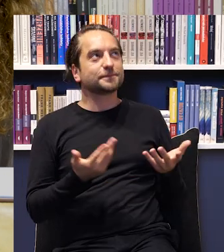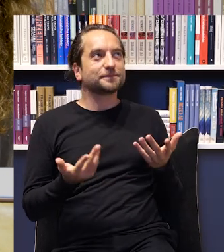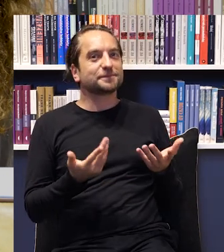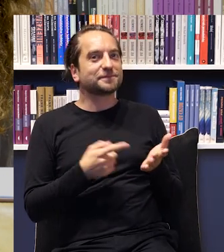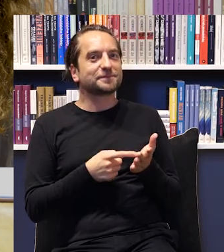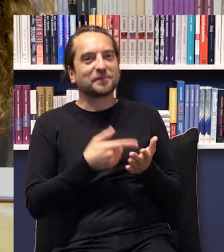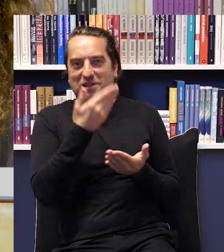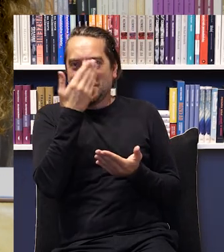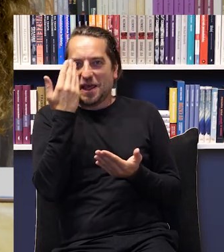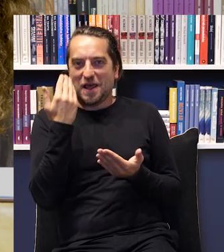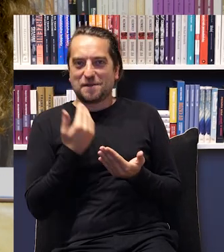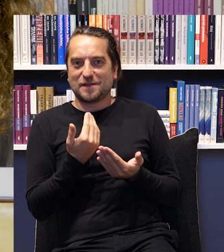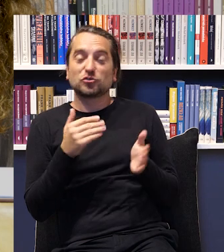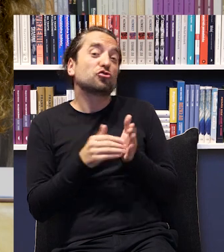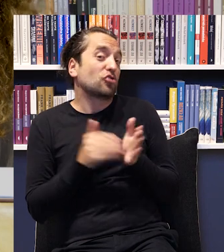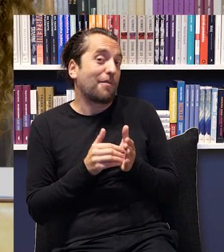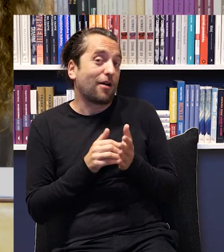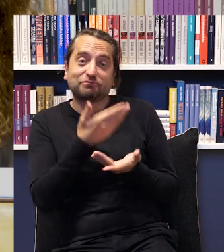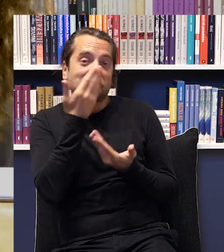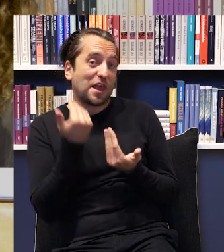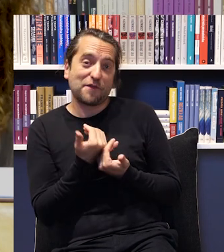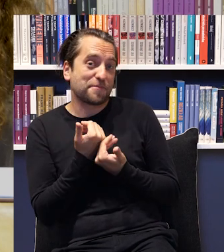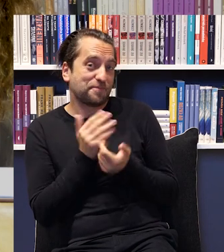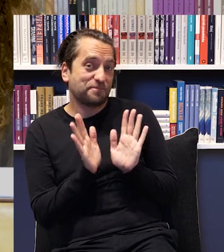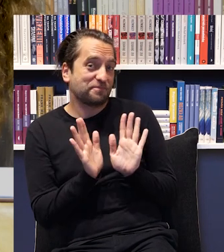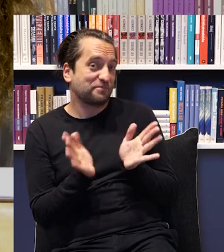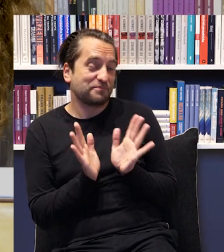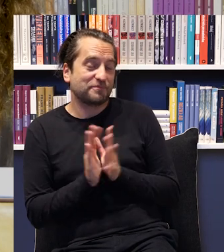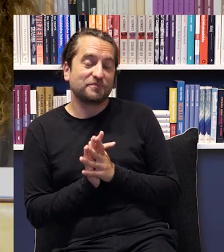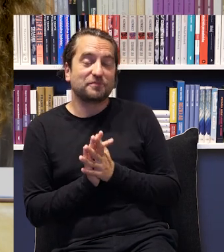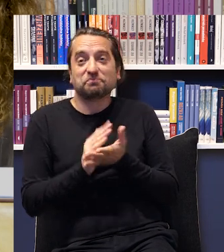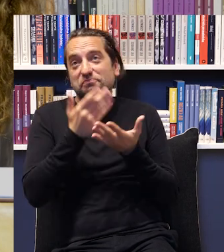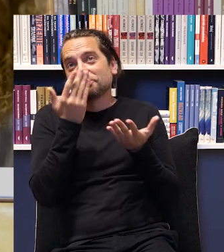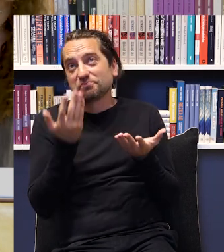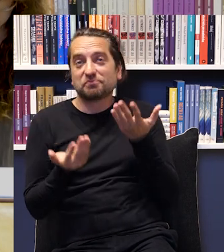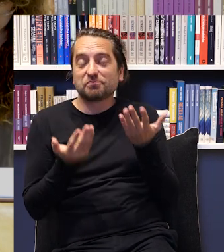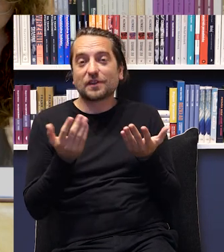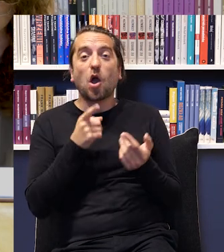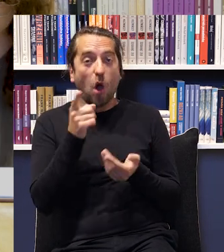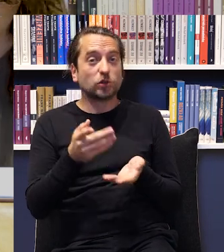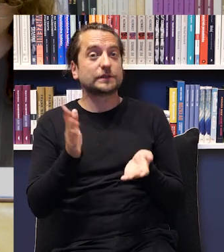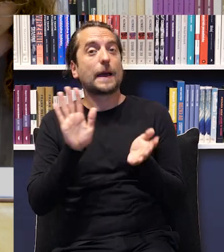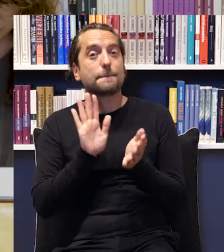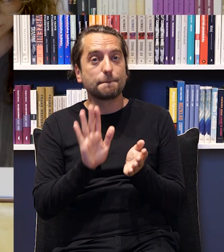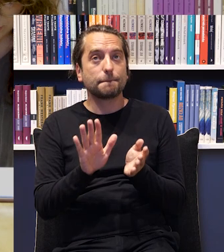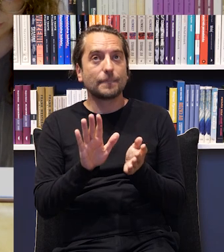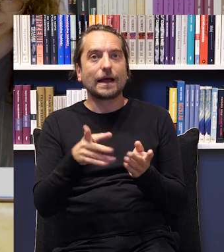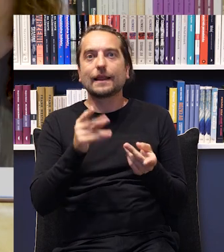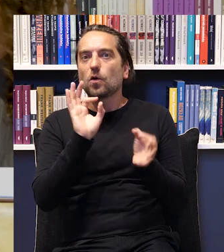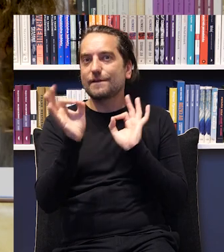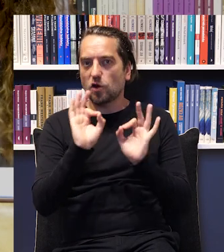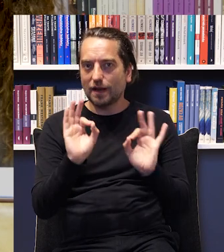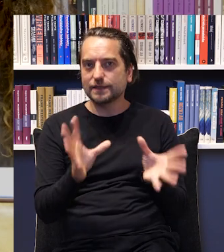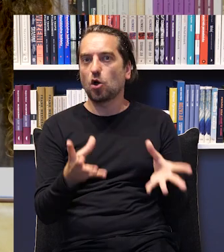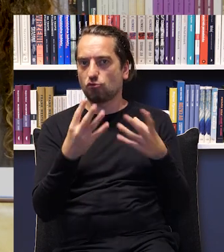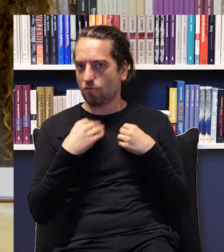Czy to znaczy, nie wiem, czy to rzeczywiście trzeba. No nie? Znaczy to jest raczej jakby w kontekście tego, że ona dostała taki przekaz, no tyle